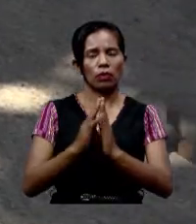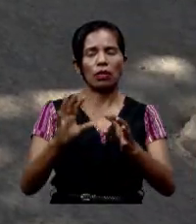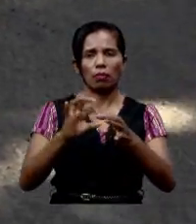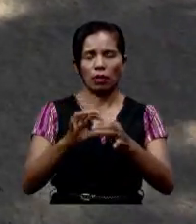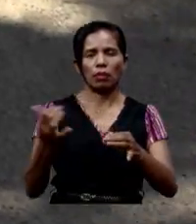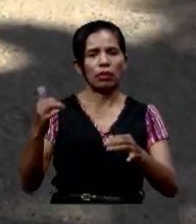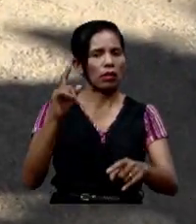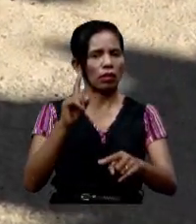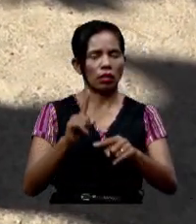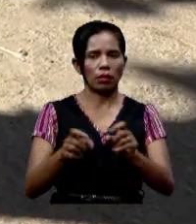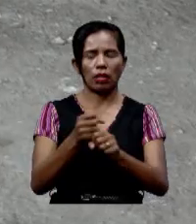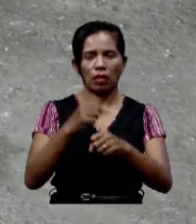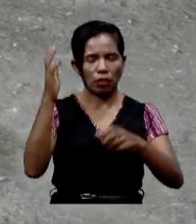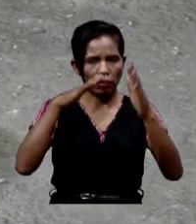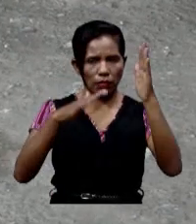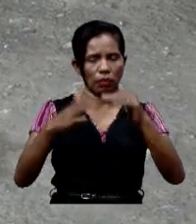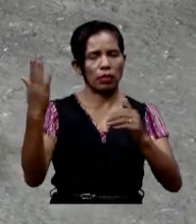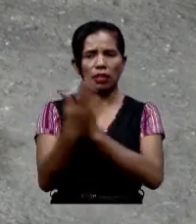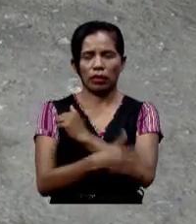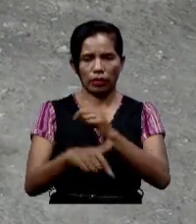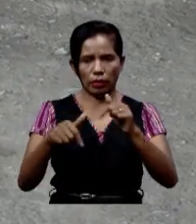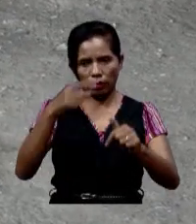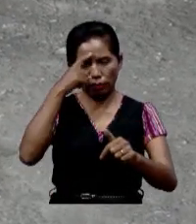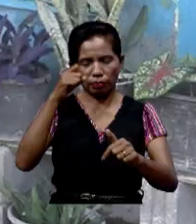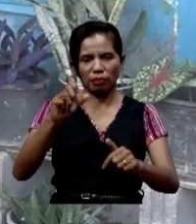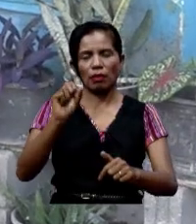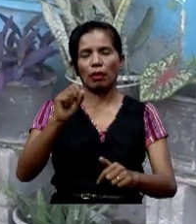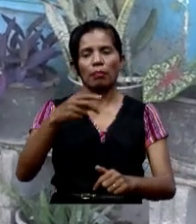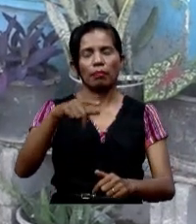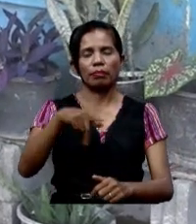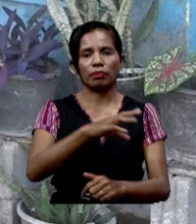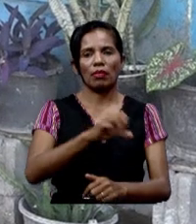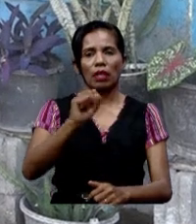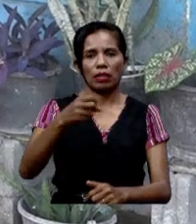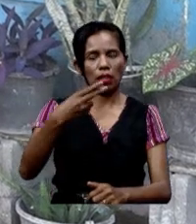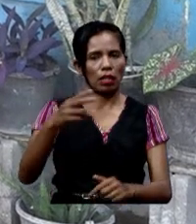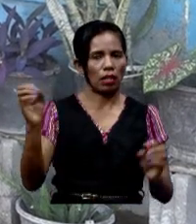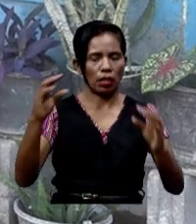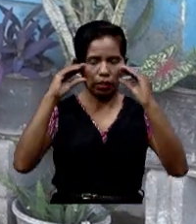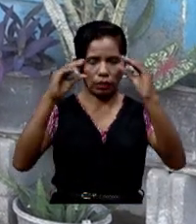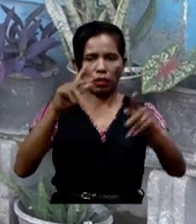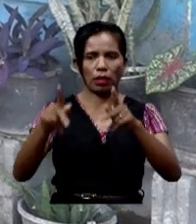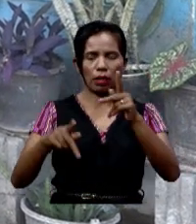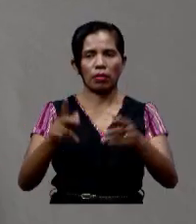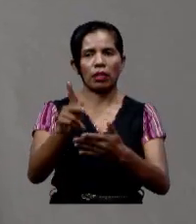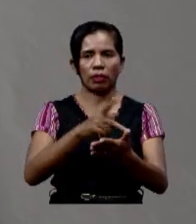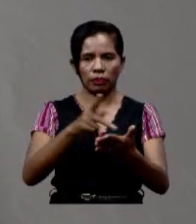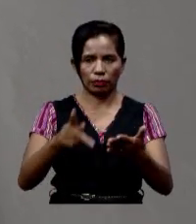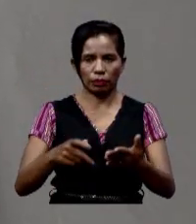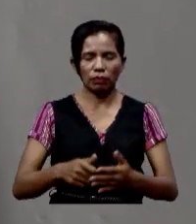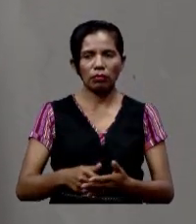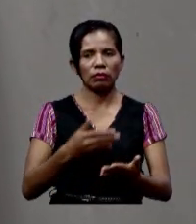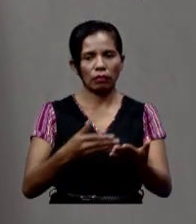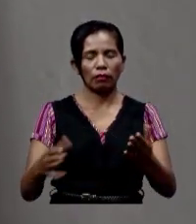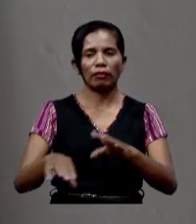sira atu labele kria konfrontu iha railaran tamba pesate lahanorin membro sira atu sai ema kriminoso. Sasang